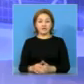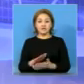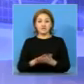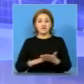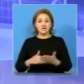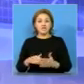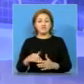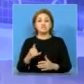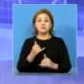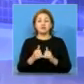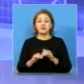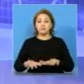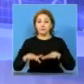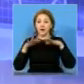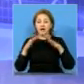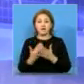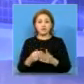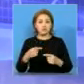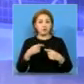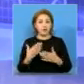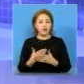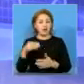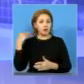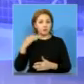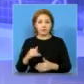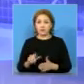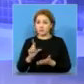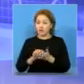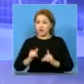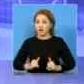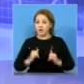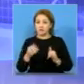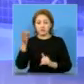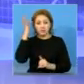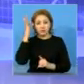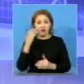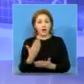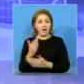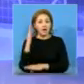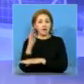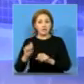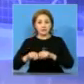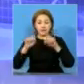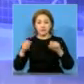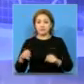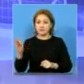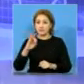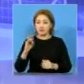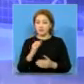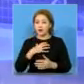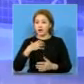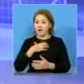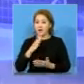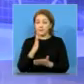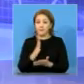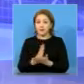Жалғастырамыз. Семей ядролық сынақ полигонынан зардап шеккен ақтөбелік ардагерлерге арналған ескерткіш тақта ашылды. Тарихи маңызы бар құрылысқа